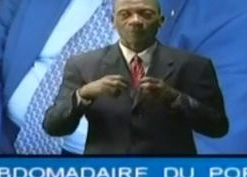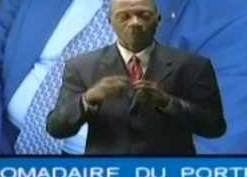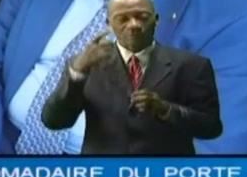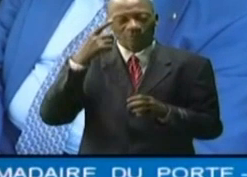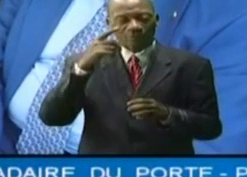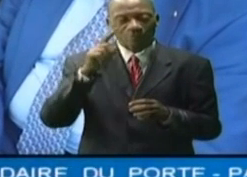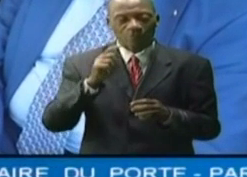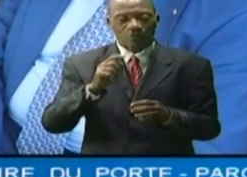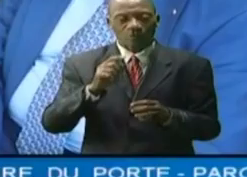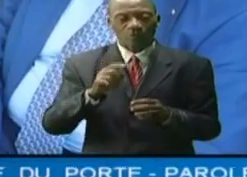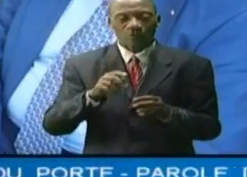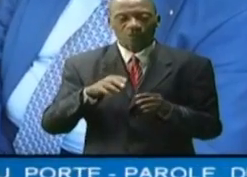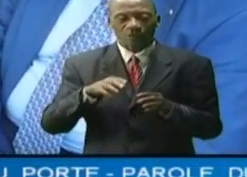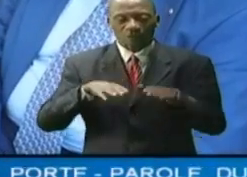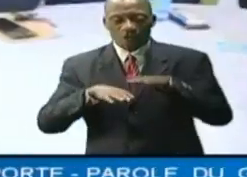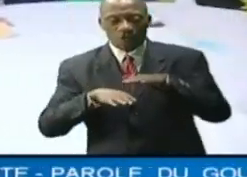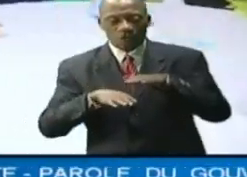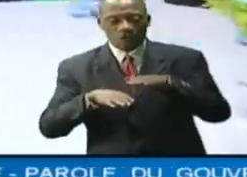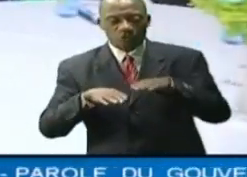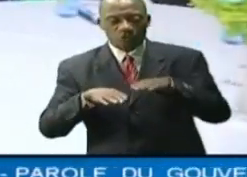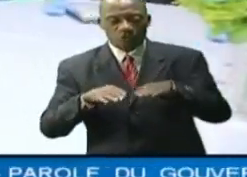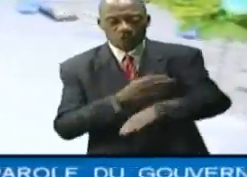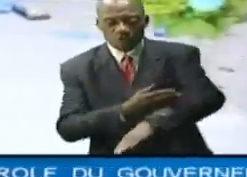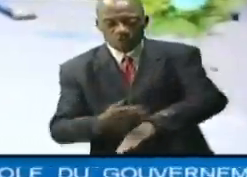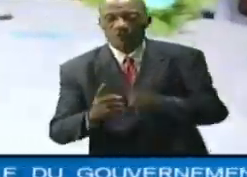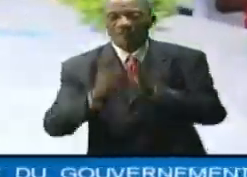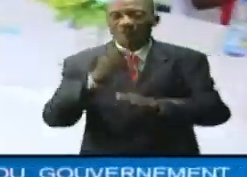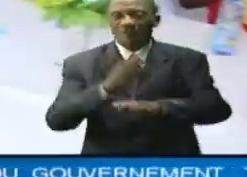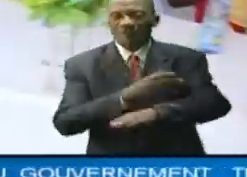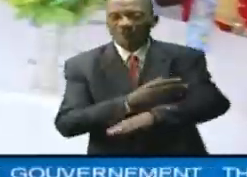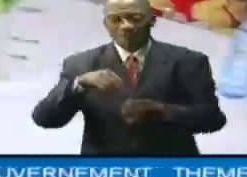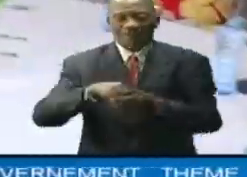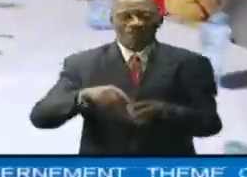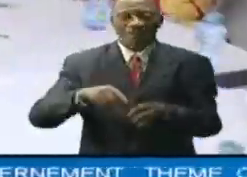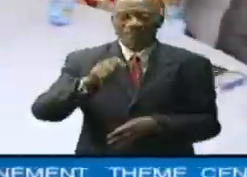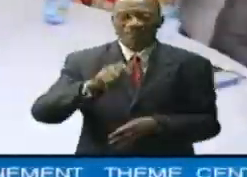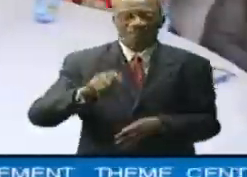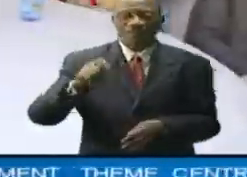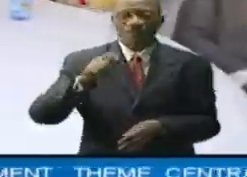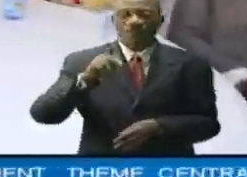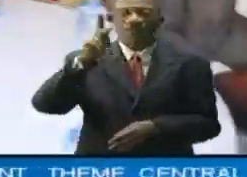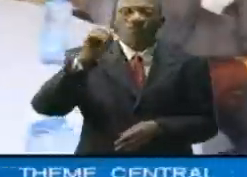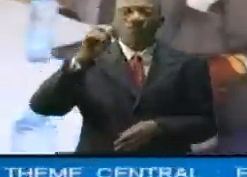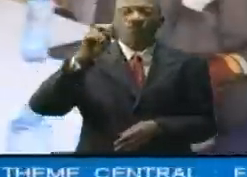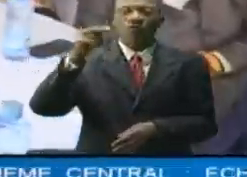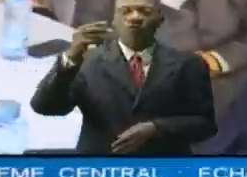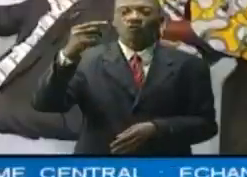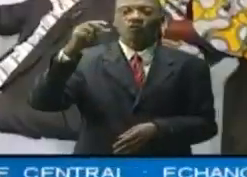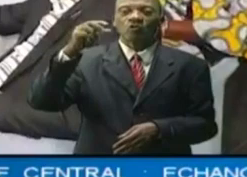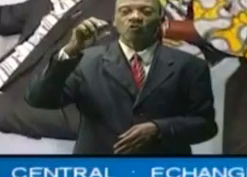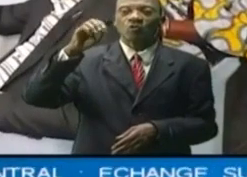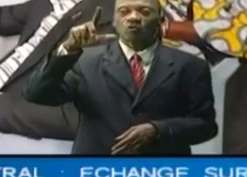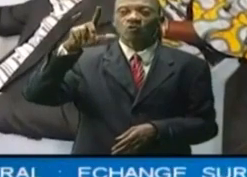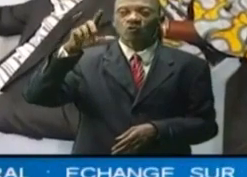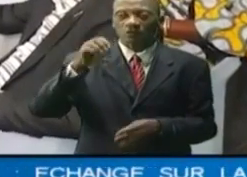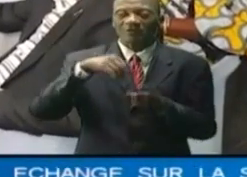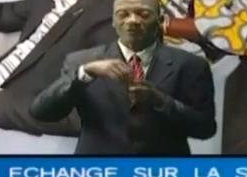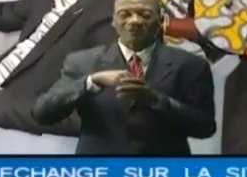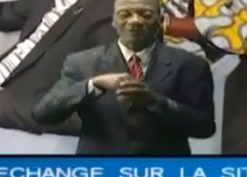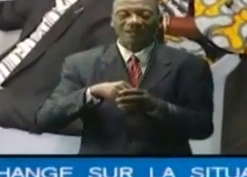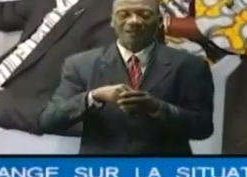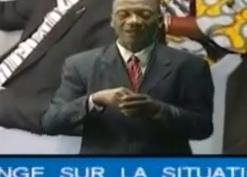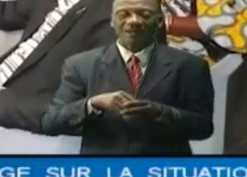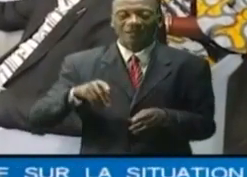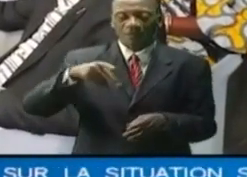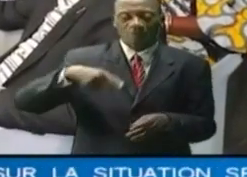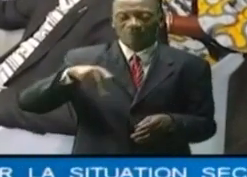est plus visible dans le territoire des Congolos, en province du Tanganyika, exposé chaque jour qui passe aux défis